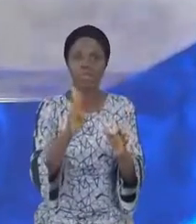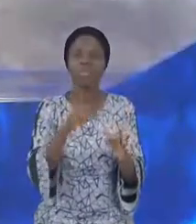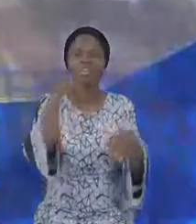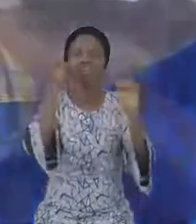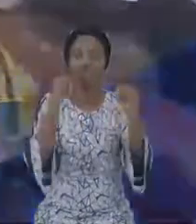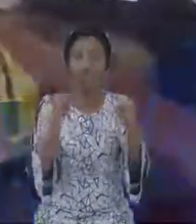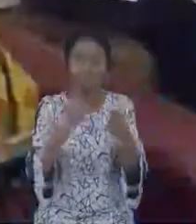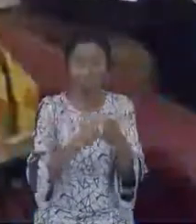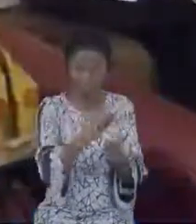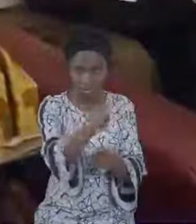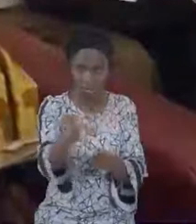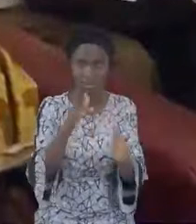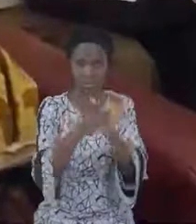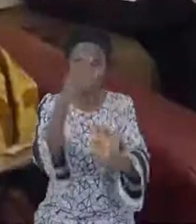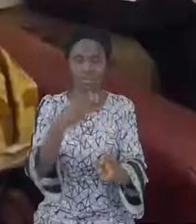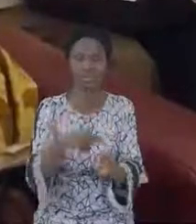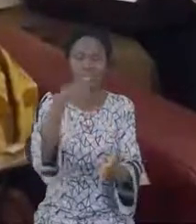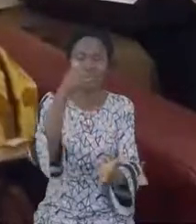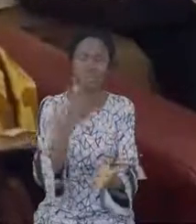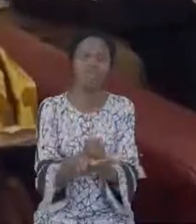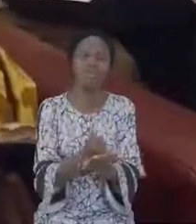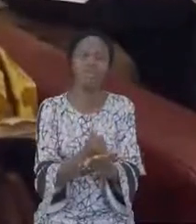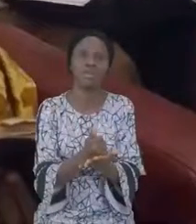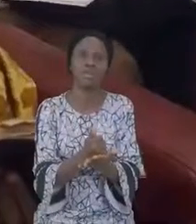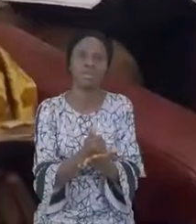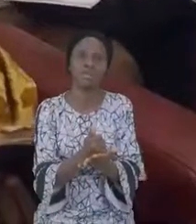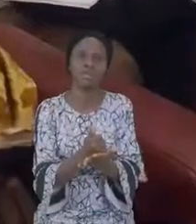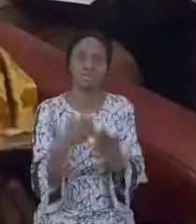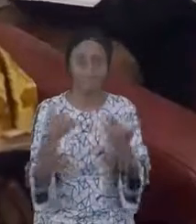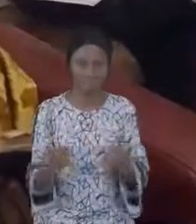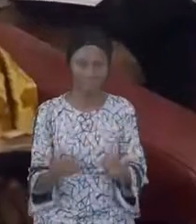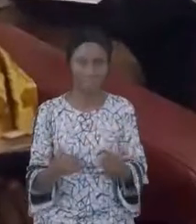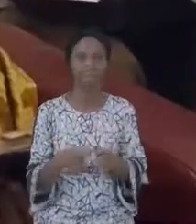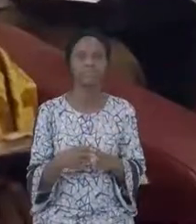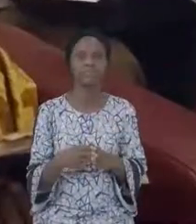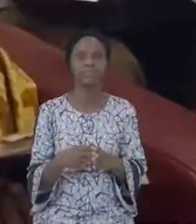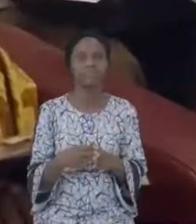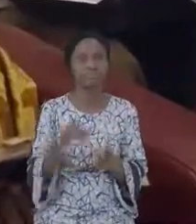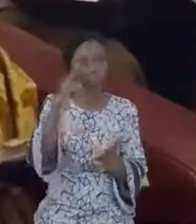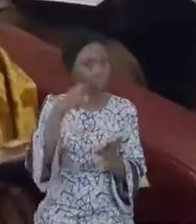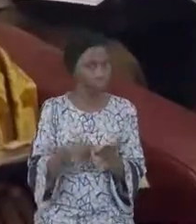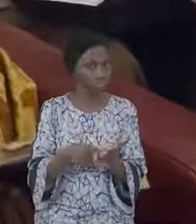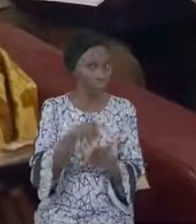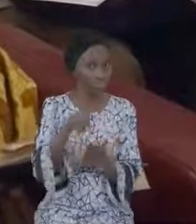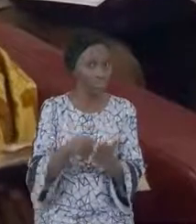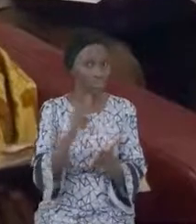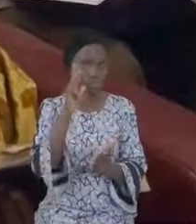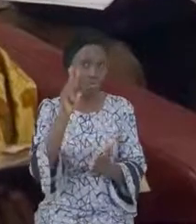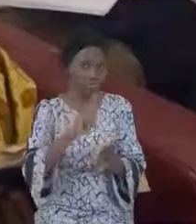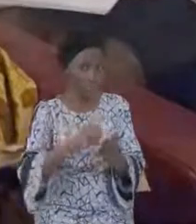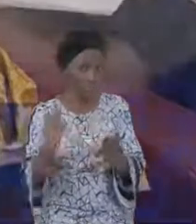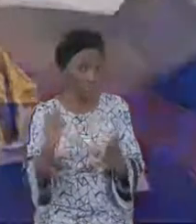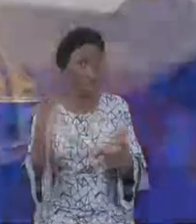rien ne vous serait impossible. Y a-t-il un amen là-bas? Remarquez ces deux versets